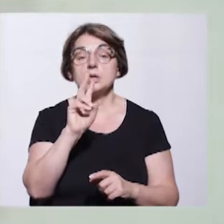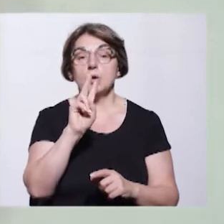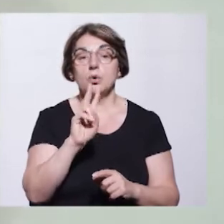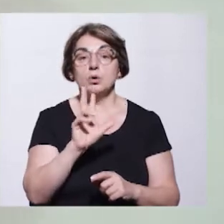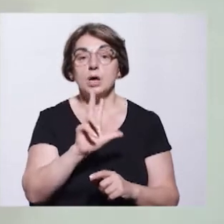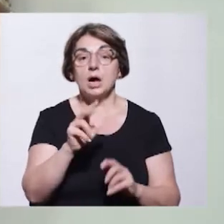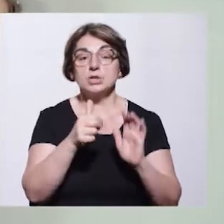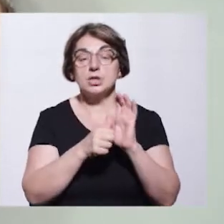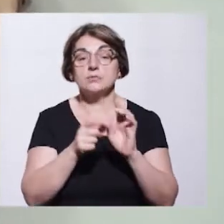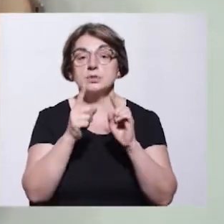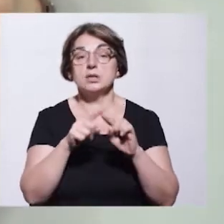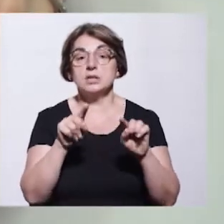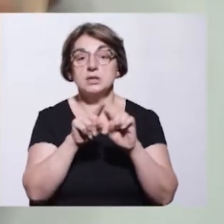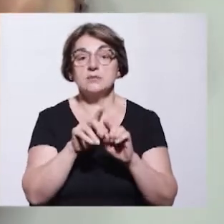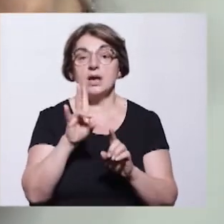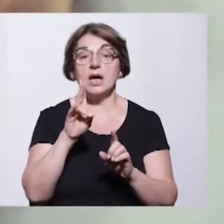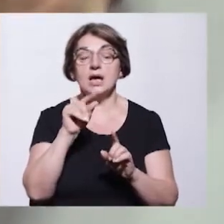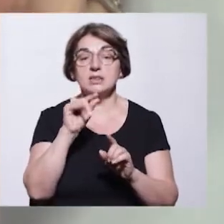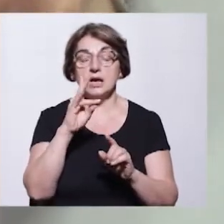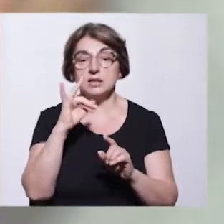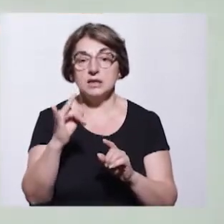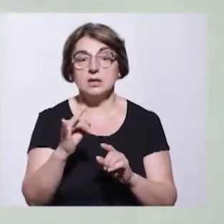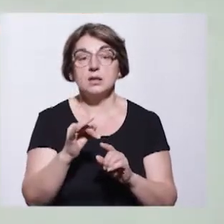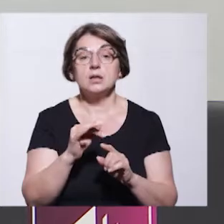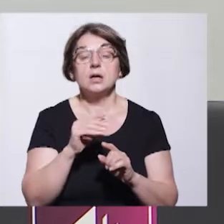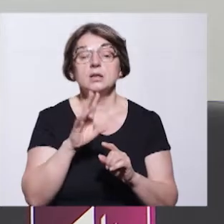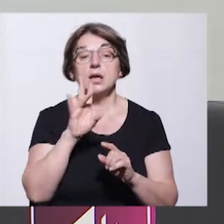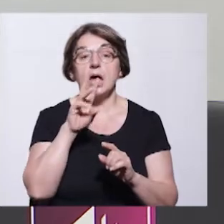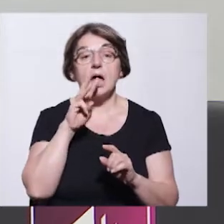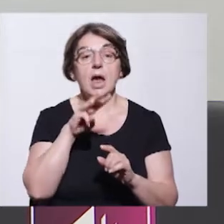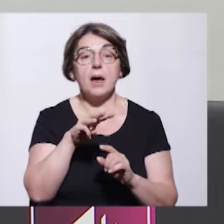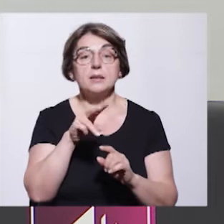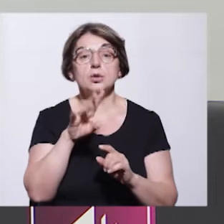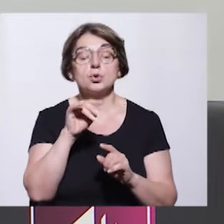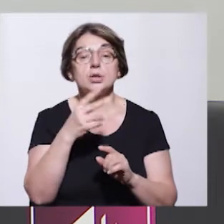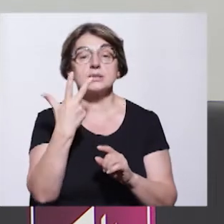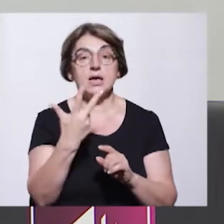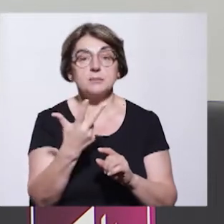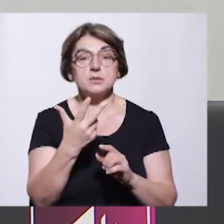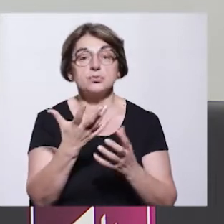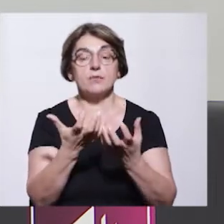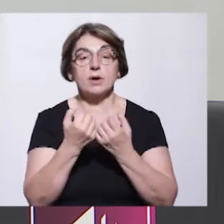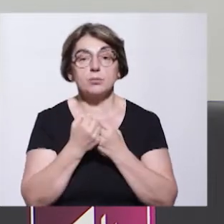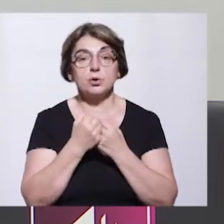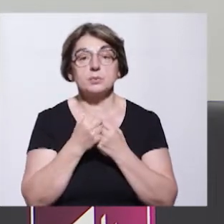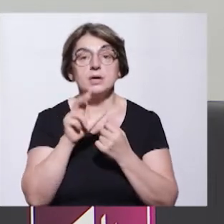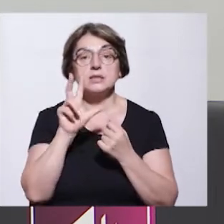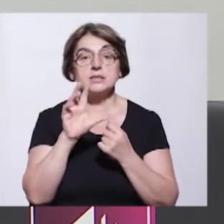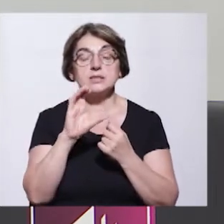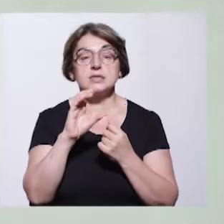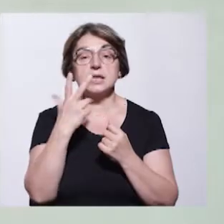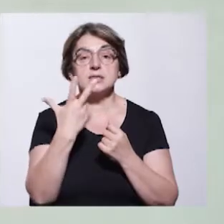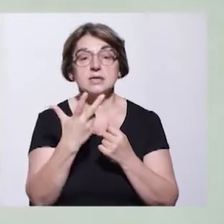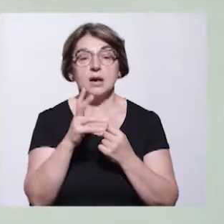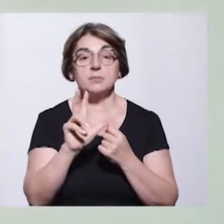CO2H6, იგივე ეთანი. N-ი როდესაც ტოლია 3-ის, ჩვენ ღებულობთ